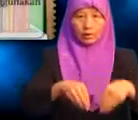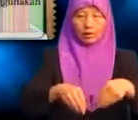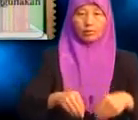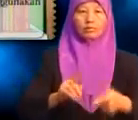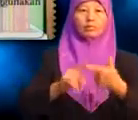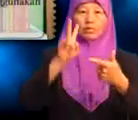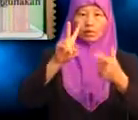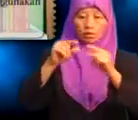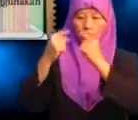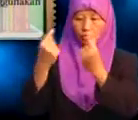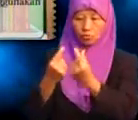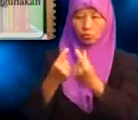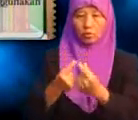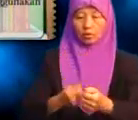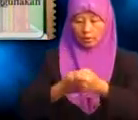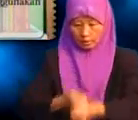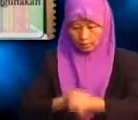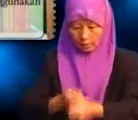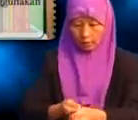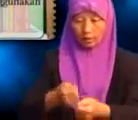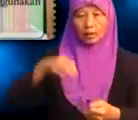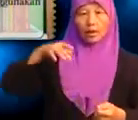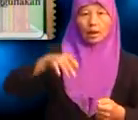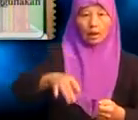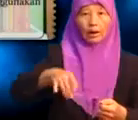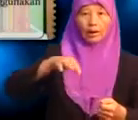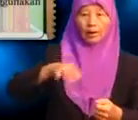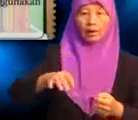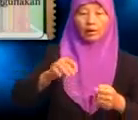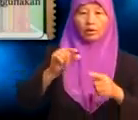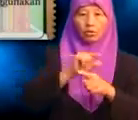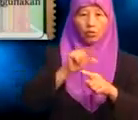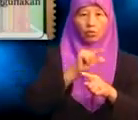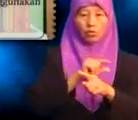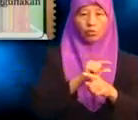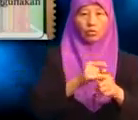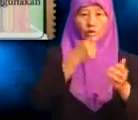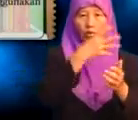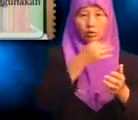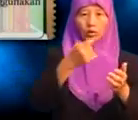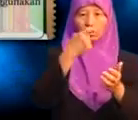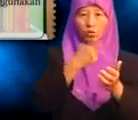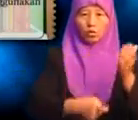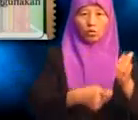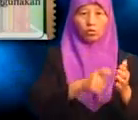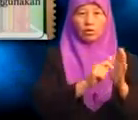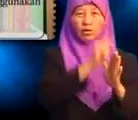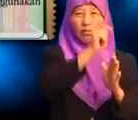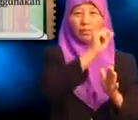Kategori kedua adalah tanaman yang pengairannya menggunakan tenaga dan kos yang tinggi.